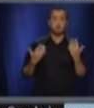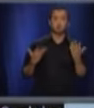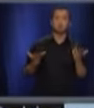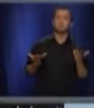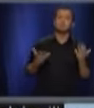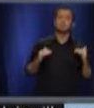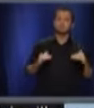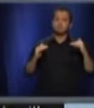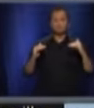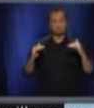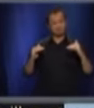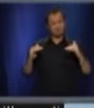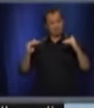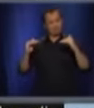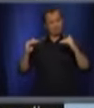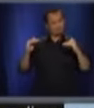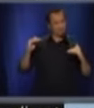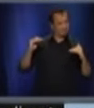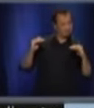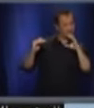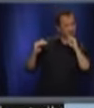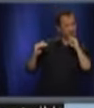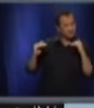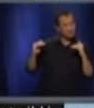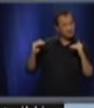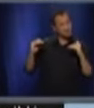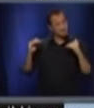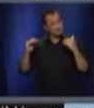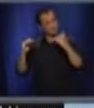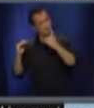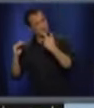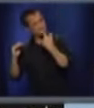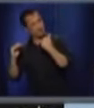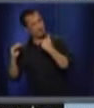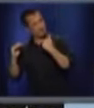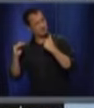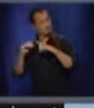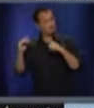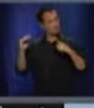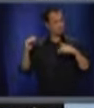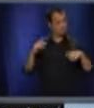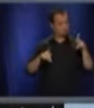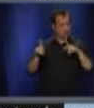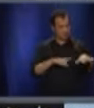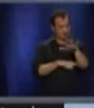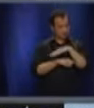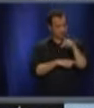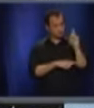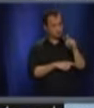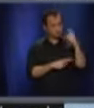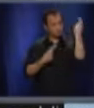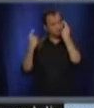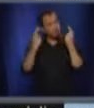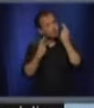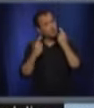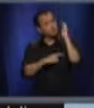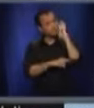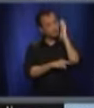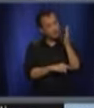qui n'est pas encore le rouge, est-ce que les gens devraient se préparer à